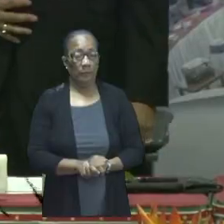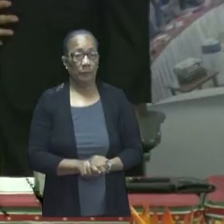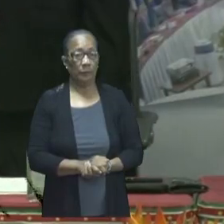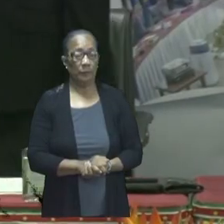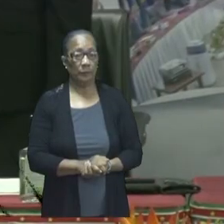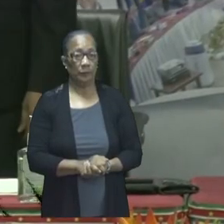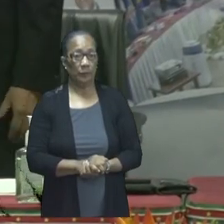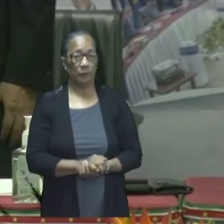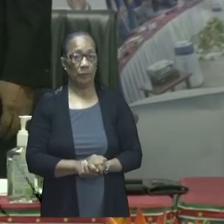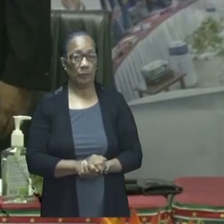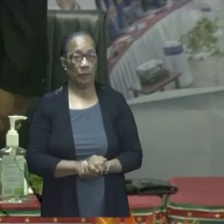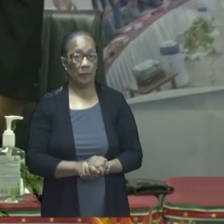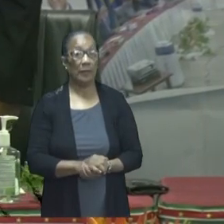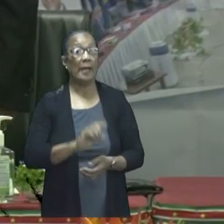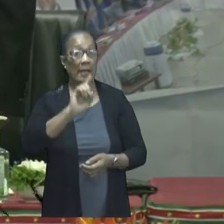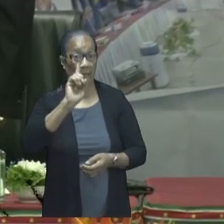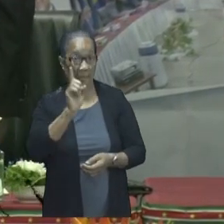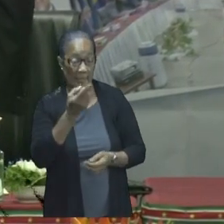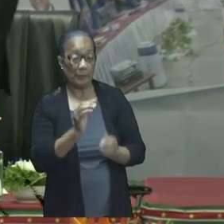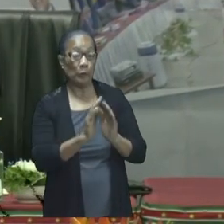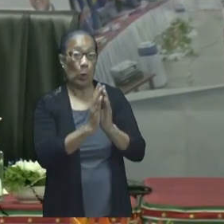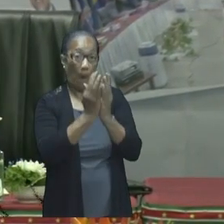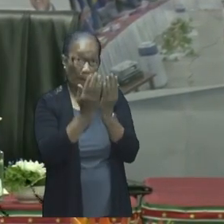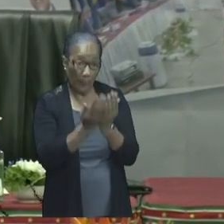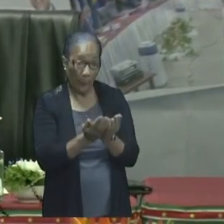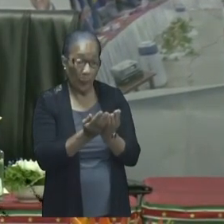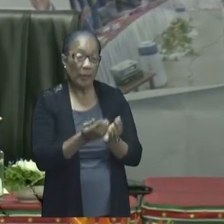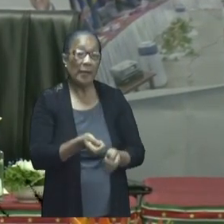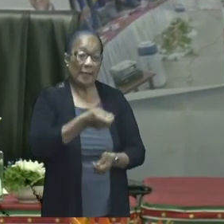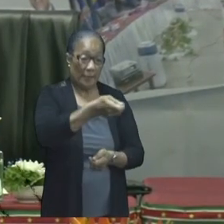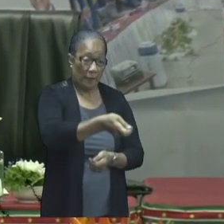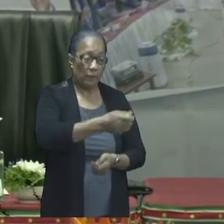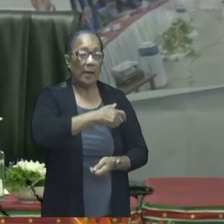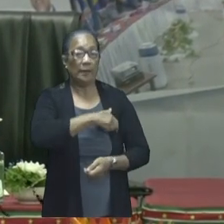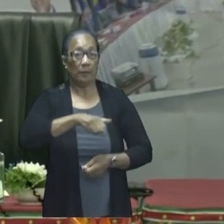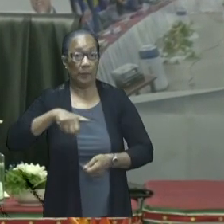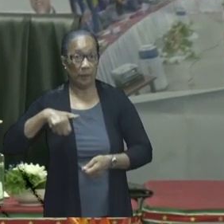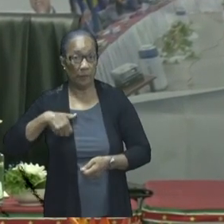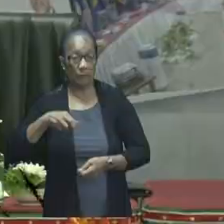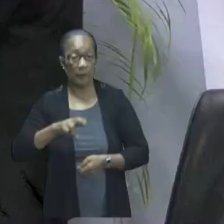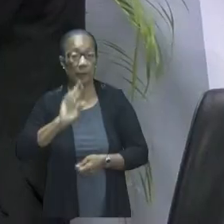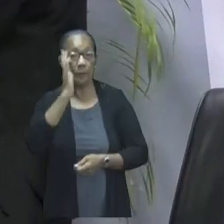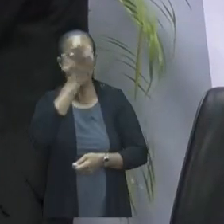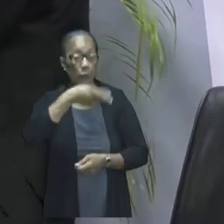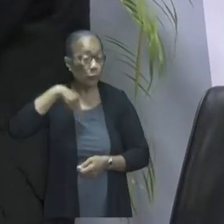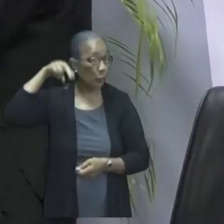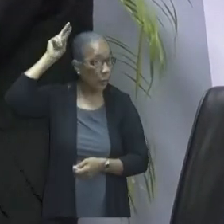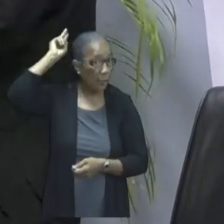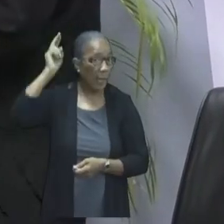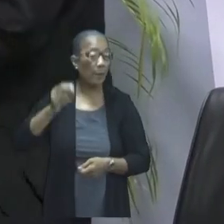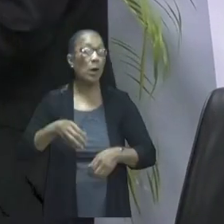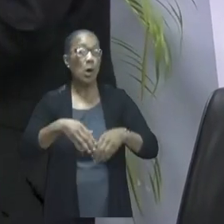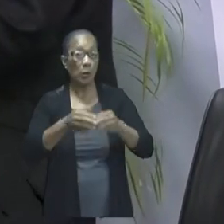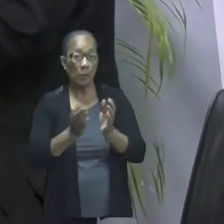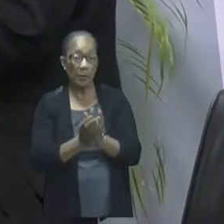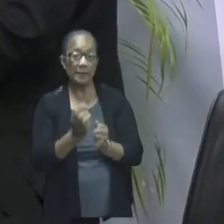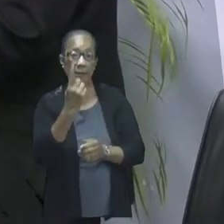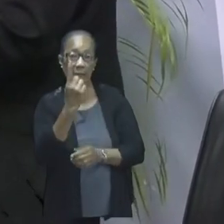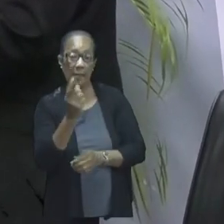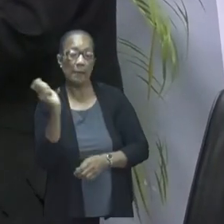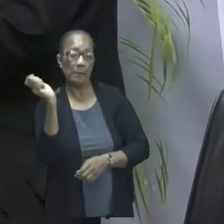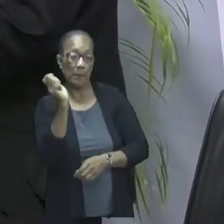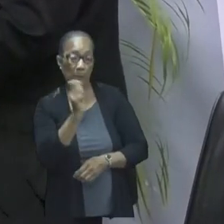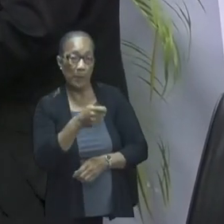als ik het eerste zijn pluimen had mag overhandigen aan de president van de republiek president uw commissie oh is een maand terug benoemd